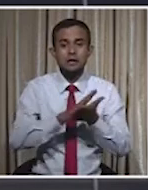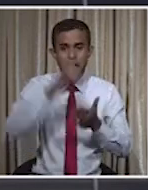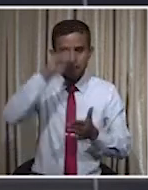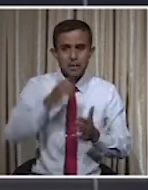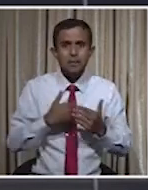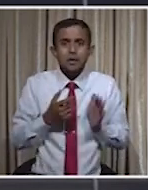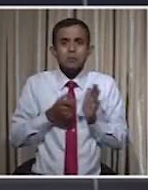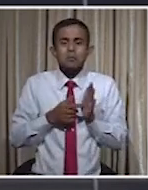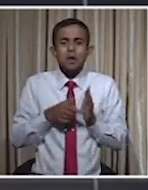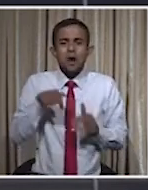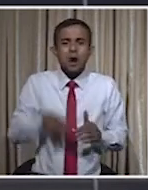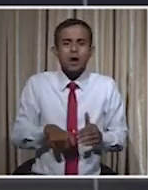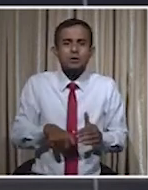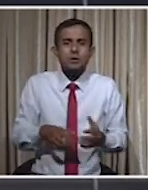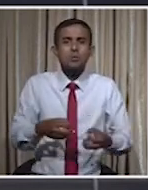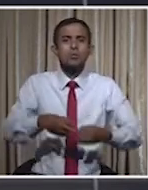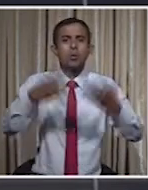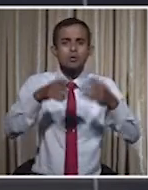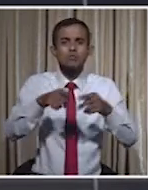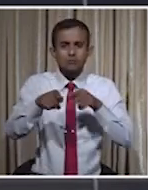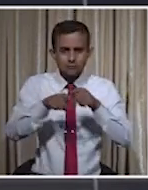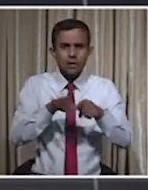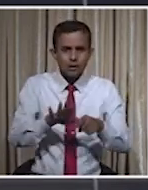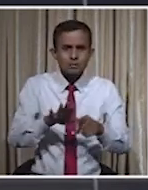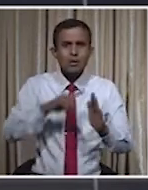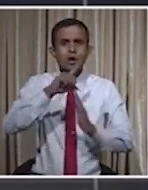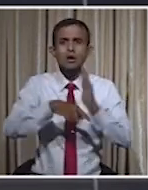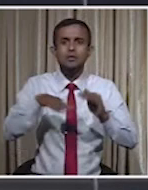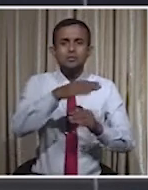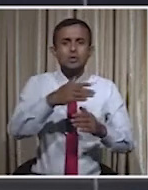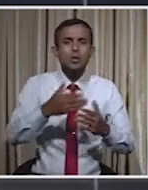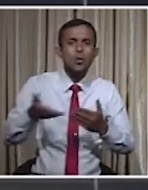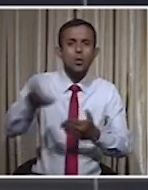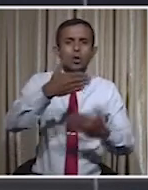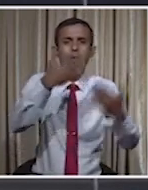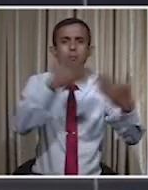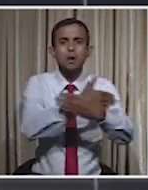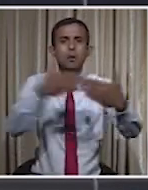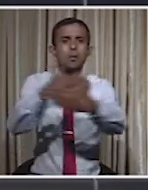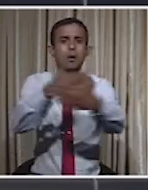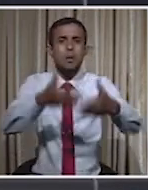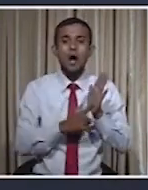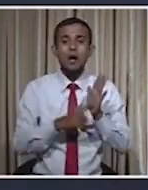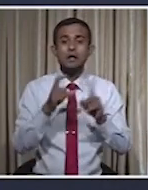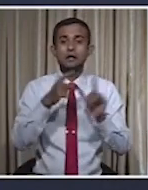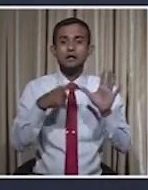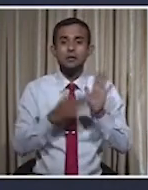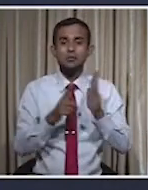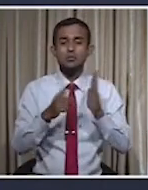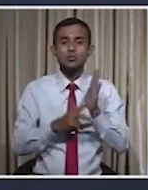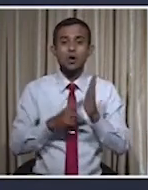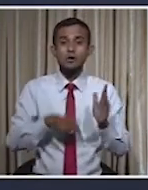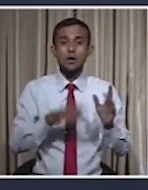අපිට ලොකු බයක් තියෙනවා අද මොකක් හරි බෝම්බයක් ගහනවා කියලා එකක් තියෙනවාද මොකද රට පුරා තියෙනවා අද හැමතරම බැරියර් දාලා පාරවල් හැම එකක්ම වහලා බදුල්ලේ